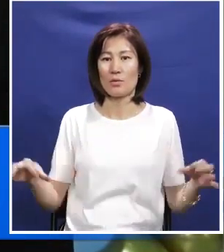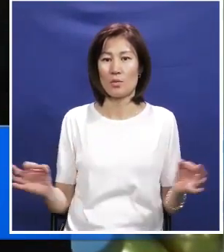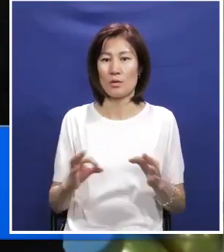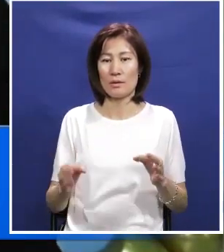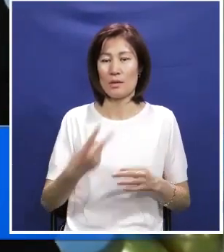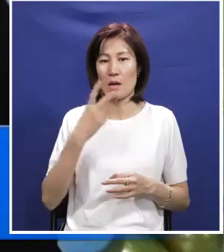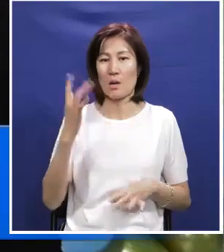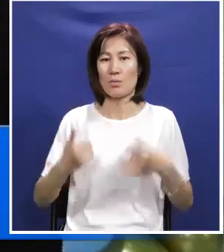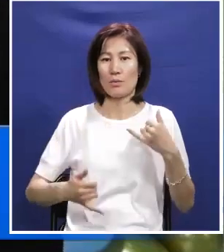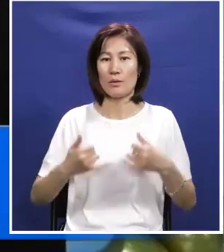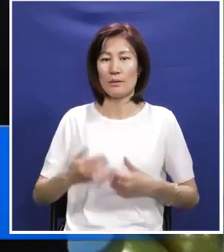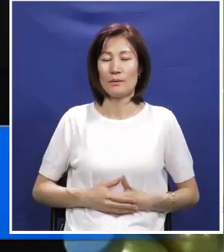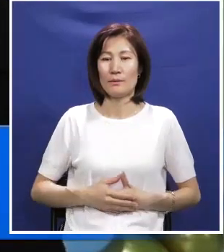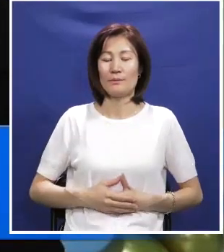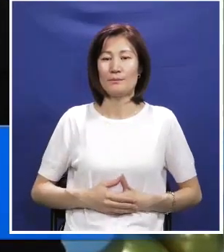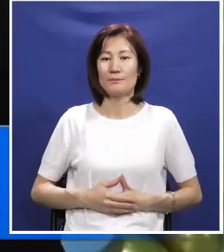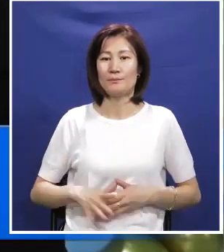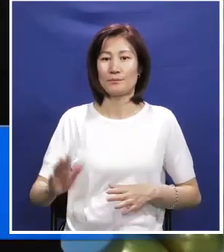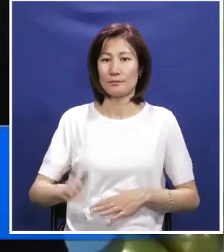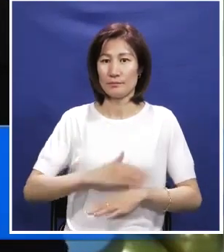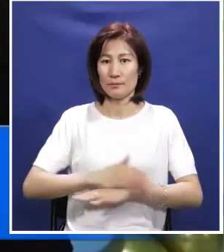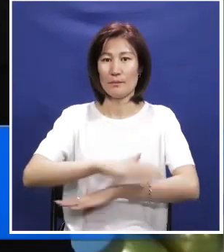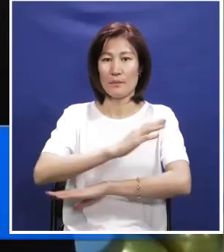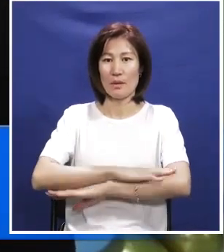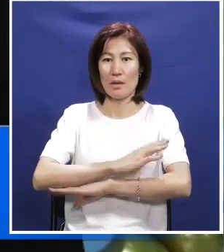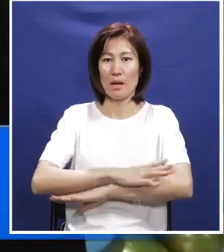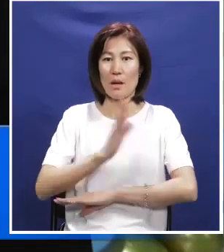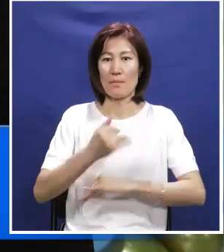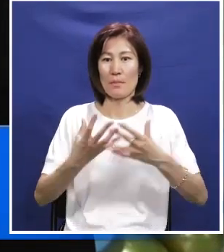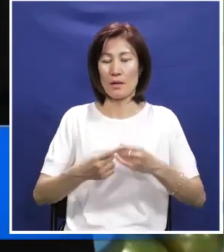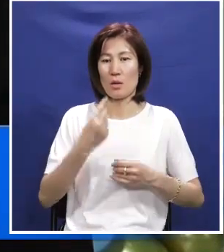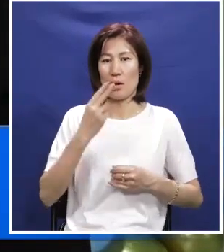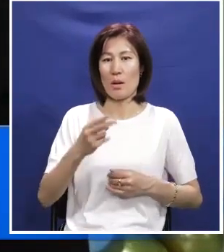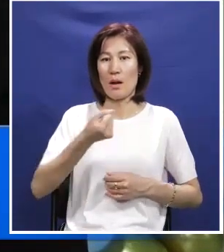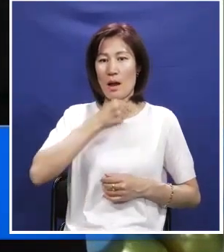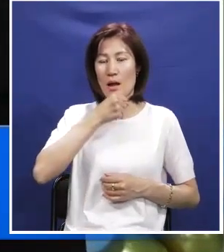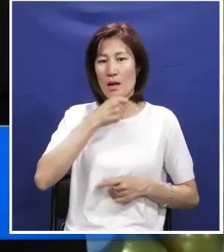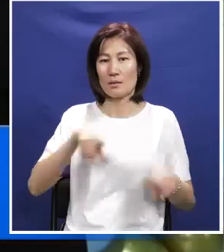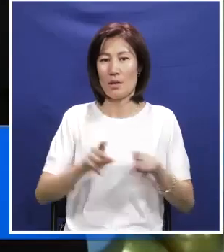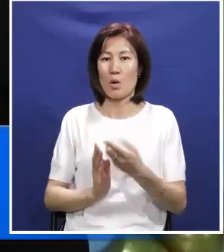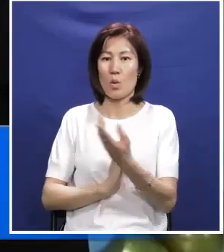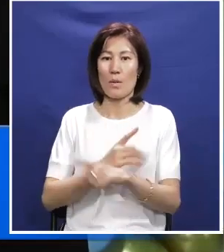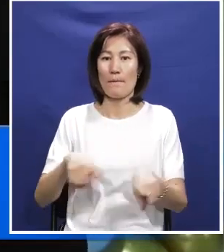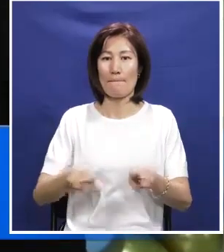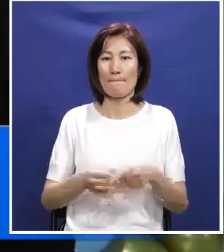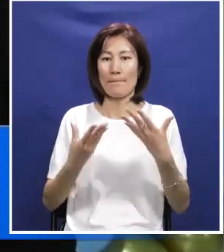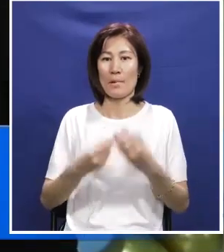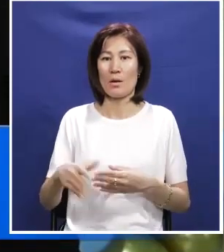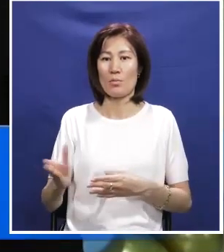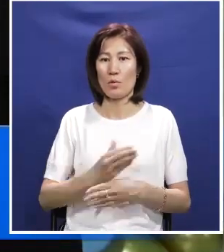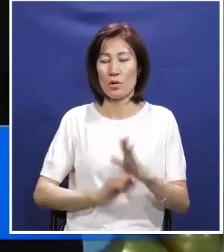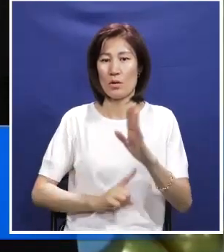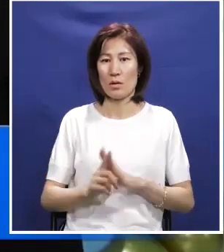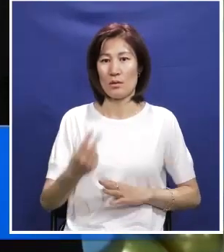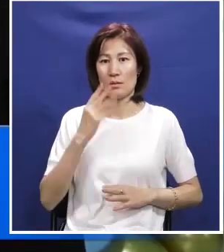өнерлері, мұғалімдердің жақсы сабақ беруі, соларды көрсетіп, ата-аналармен, қонақтарымызбен бірге